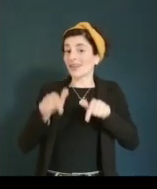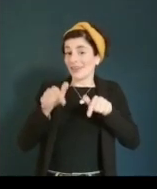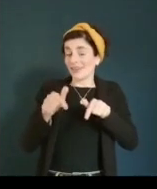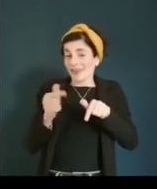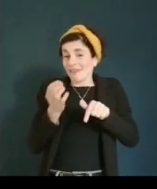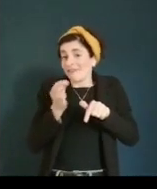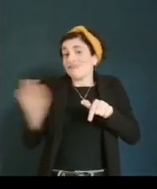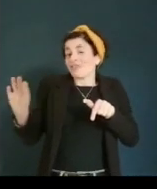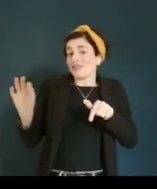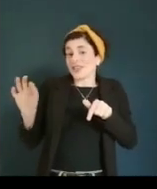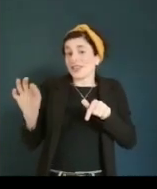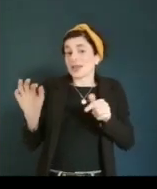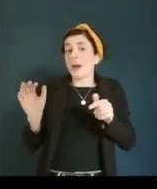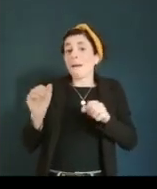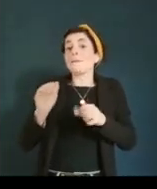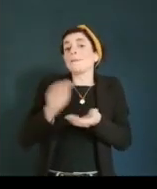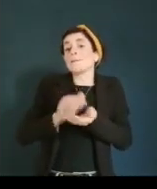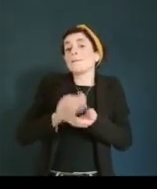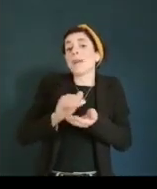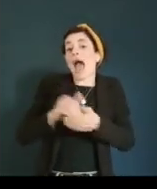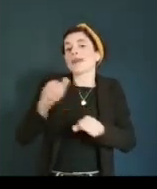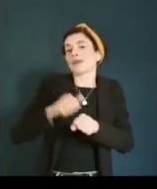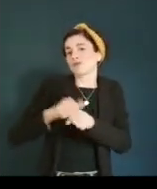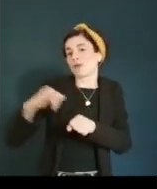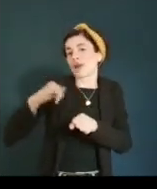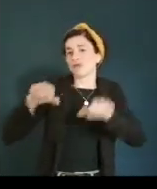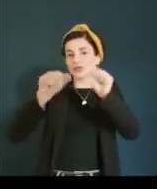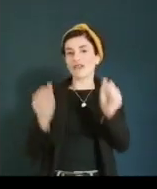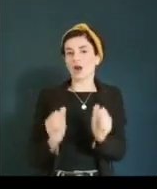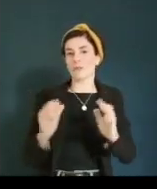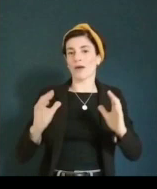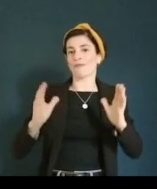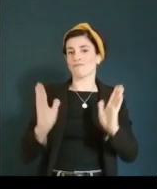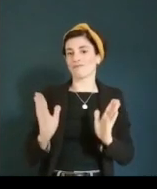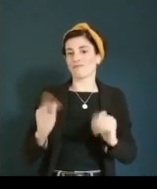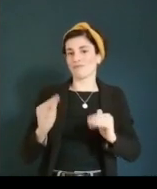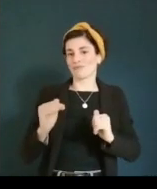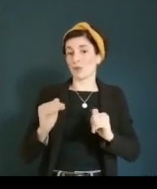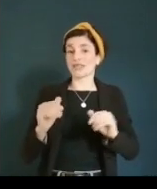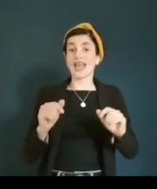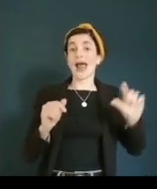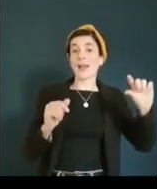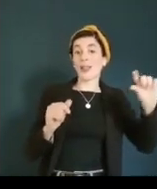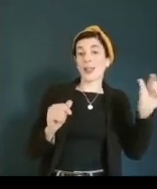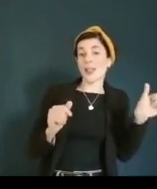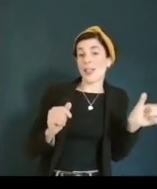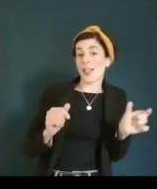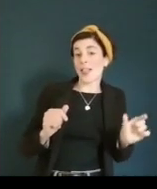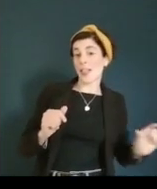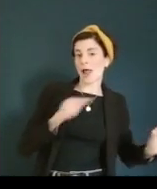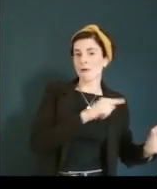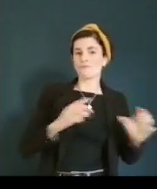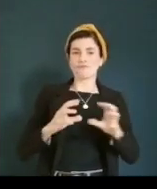in pastatura ragusano, quindi lo lascio più cicciottello della S, un pochino meno del